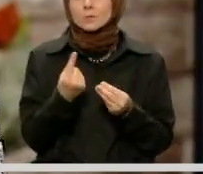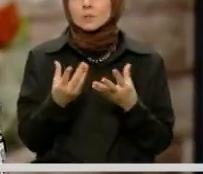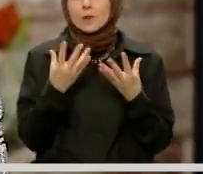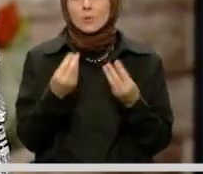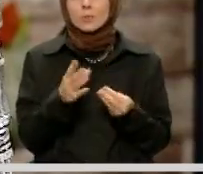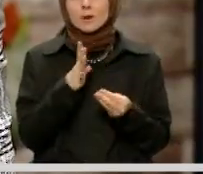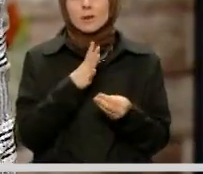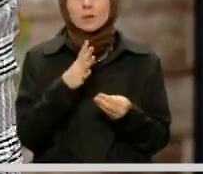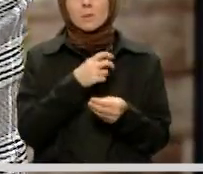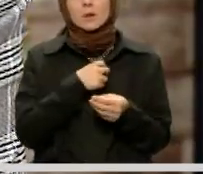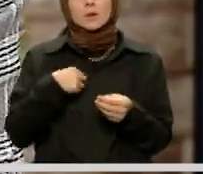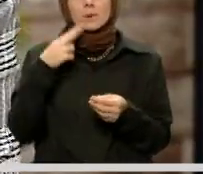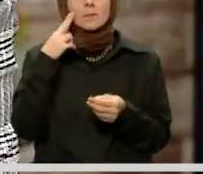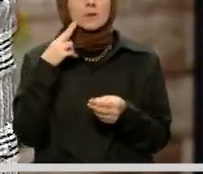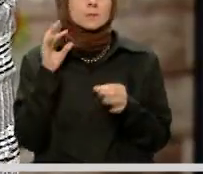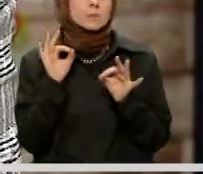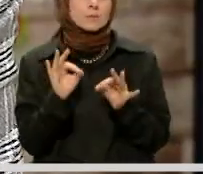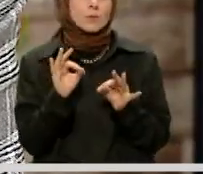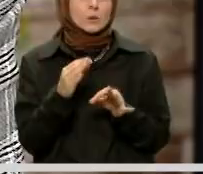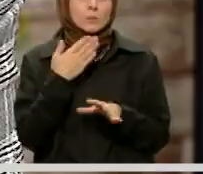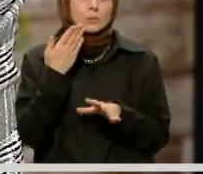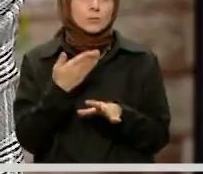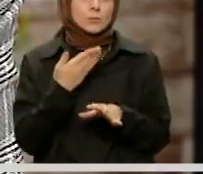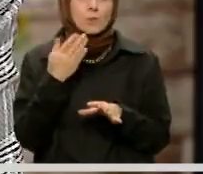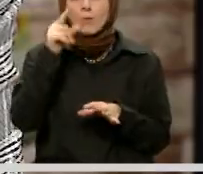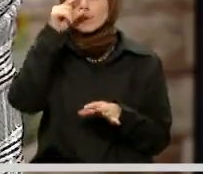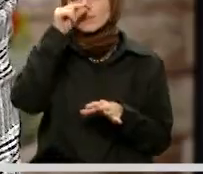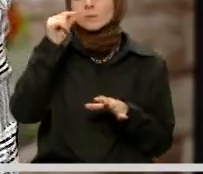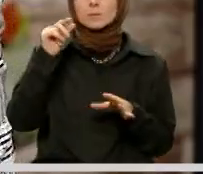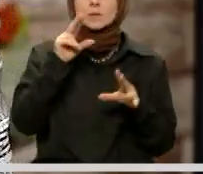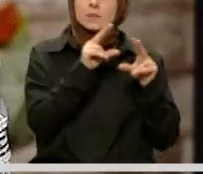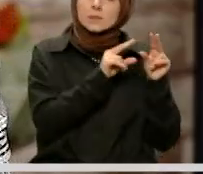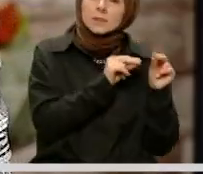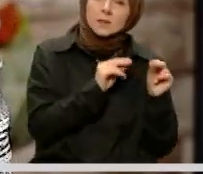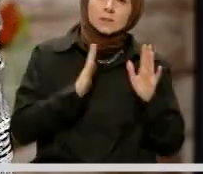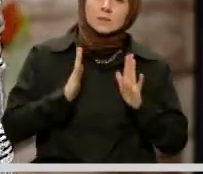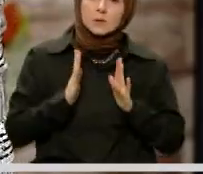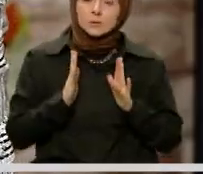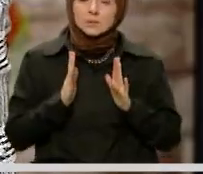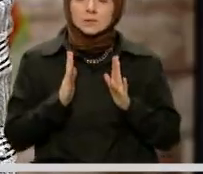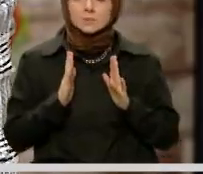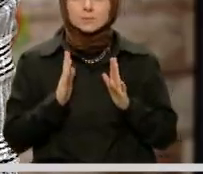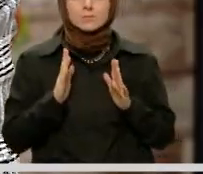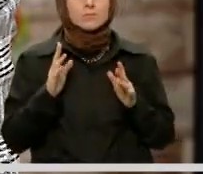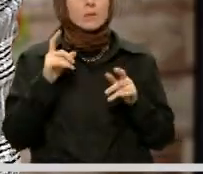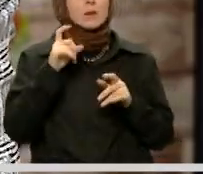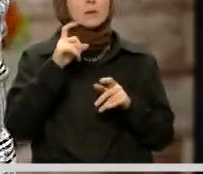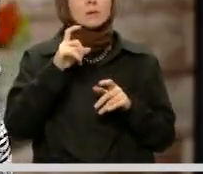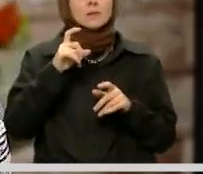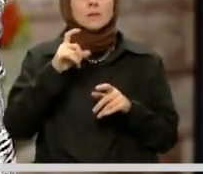bir müjde. Efendimiz öyle buyuruyor, kim yatsı namazını cemaatle kılarsa gecenin yarısına